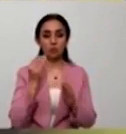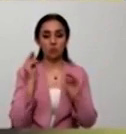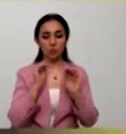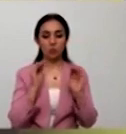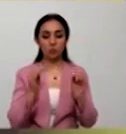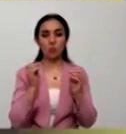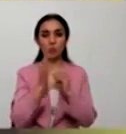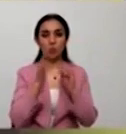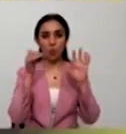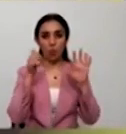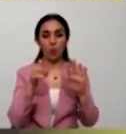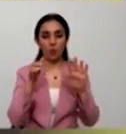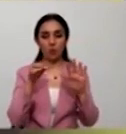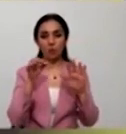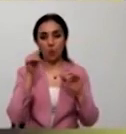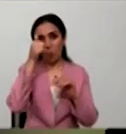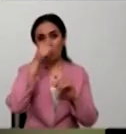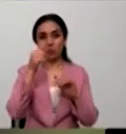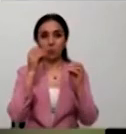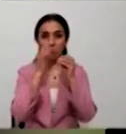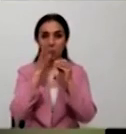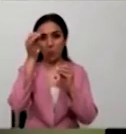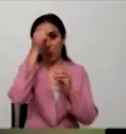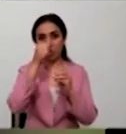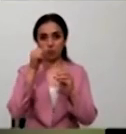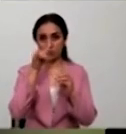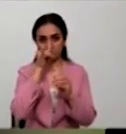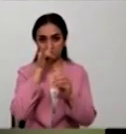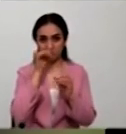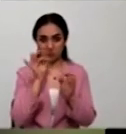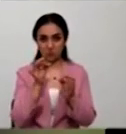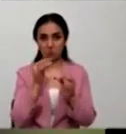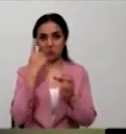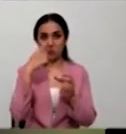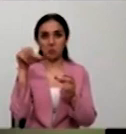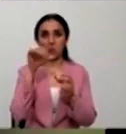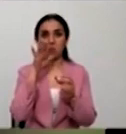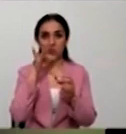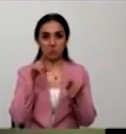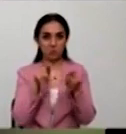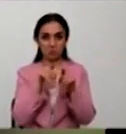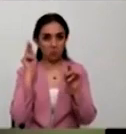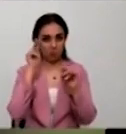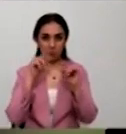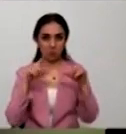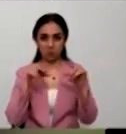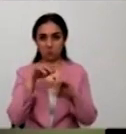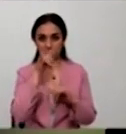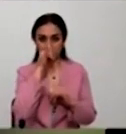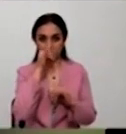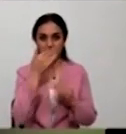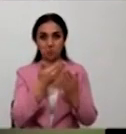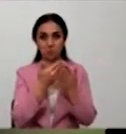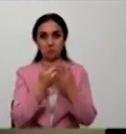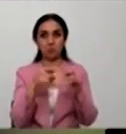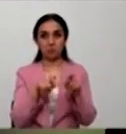o'quvchi 15 oylik. 15 oylik o'quvchi demak, bu mumkin bo'lmagan hodisaga misol bo'ladi, ya'ni